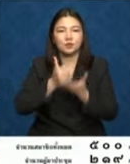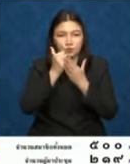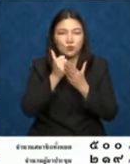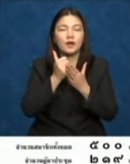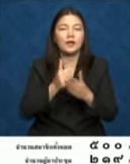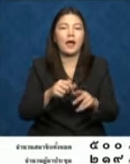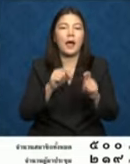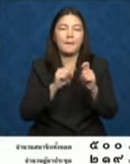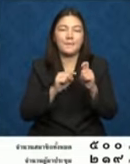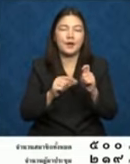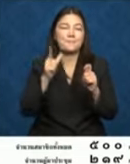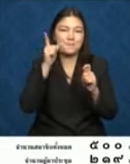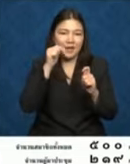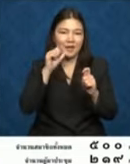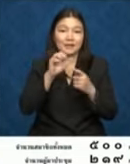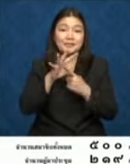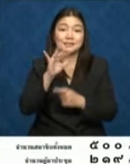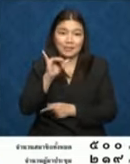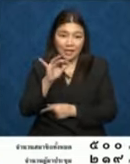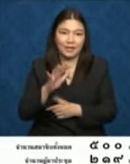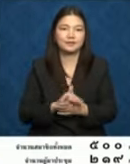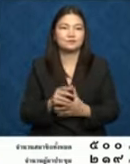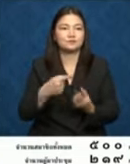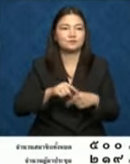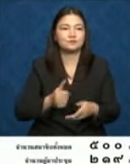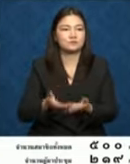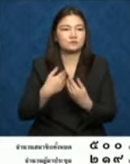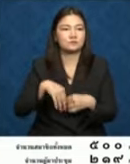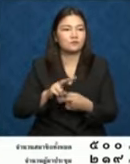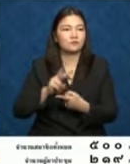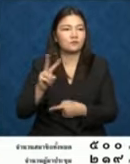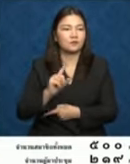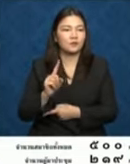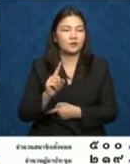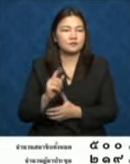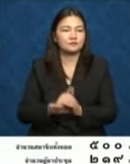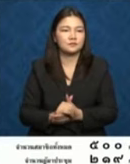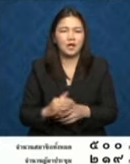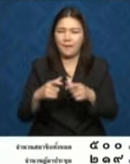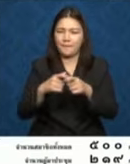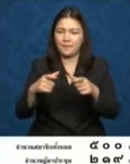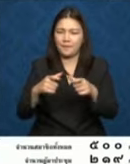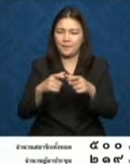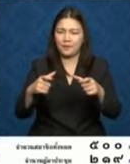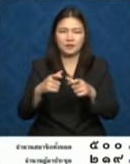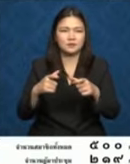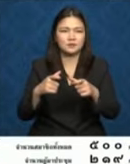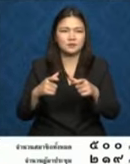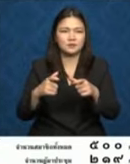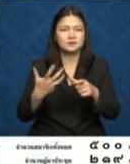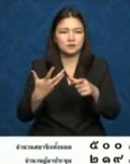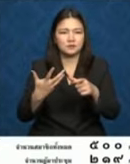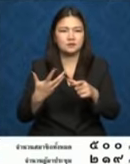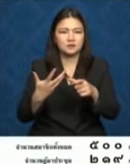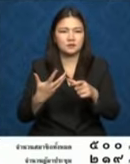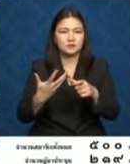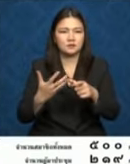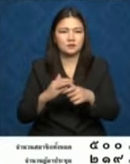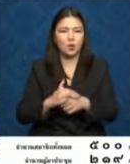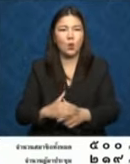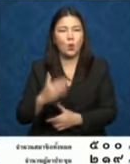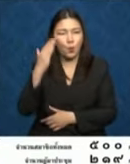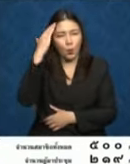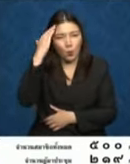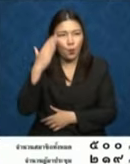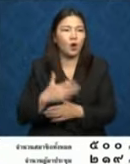สายด้วยนะแล้วเรื่องที่สองค่ะท่านประธานเป็นเรื่องปัญหาการถูกจำหน่ายบัตรหัวศูนย์ยาวนานกว่า10ปีของพี่น้องอำเภอแม่จันนะคะหมู่